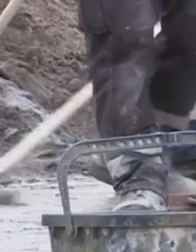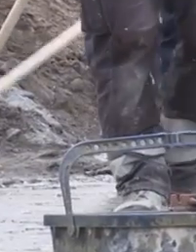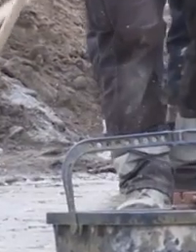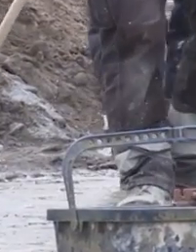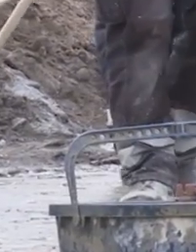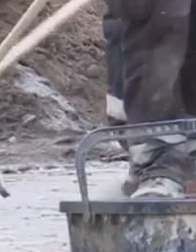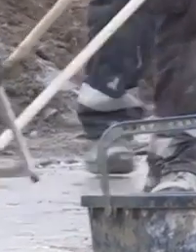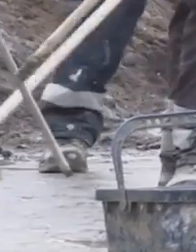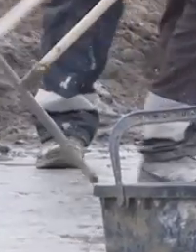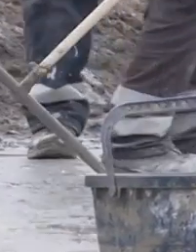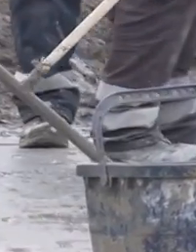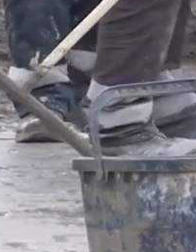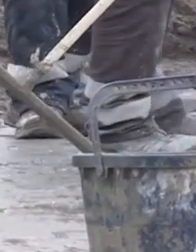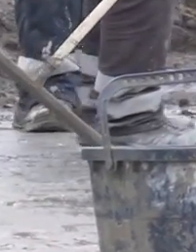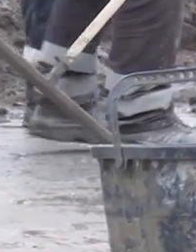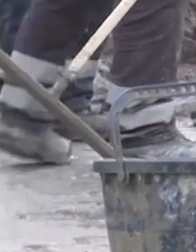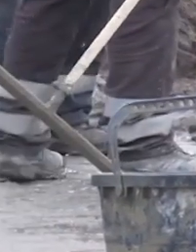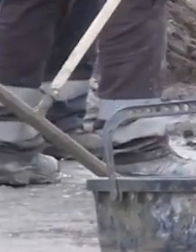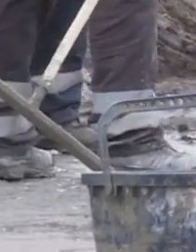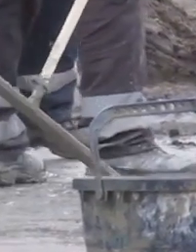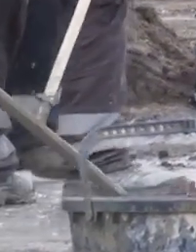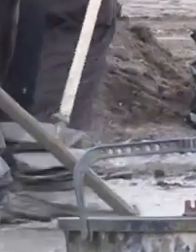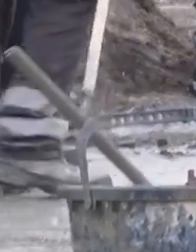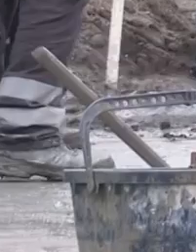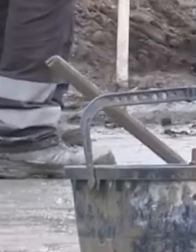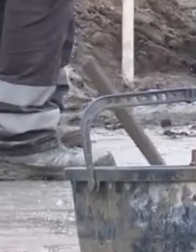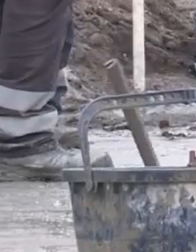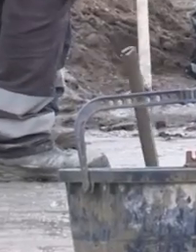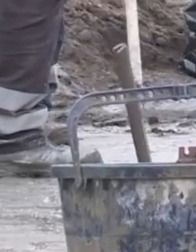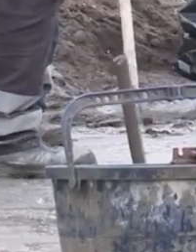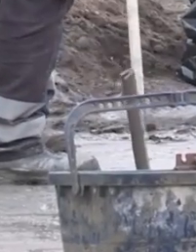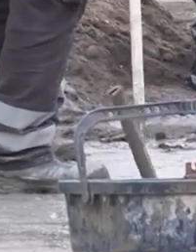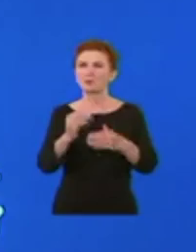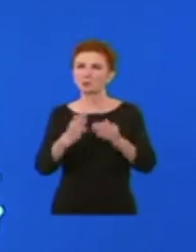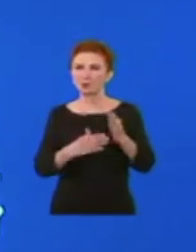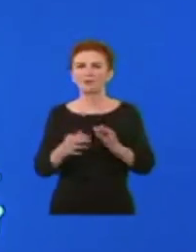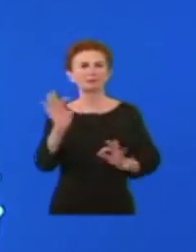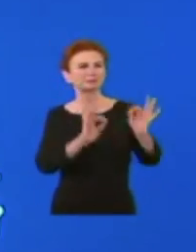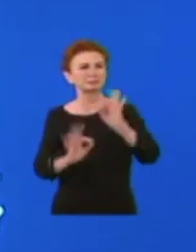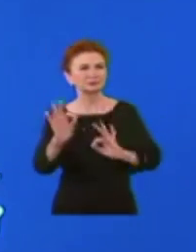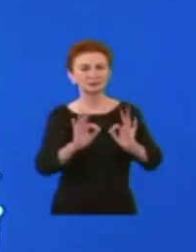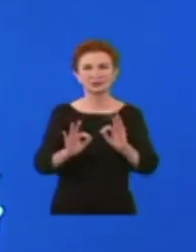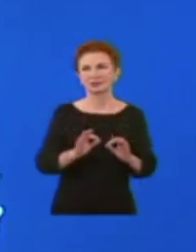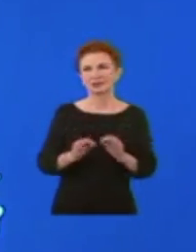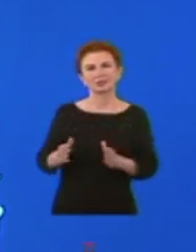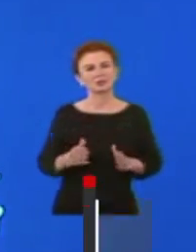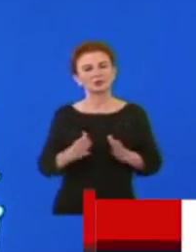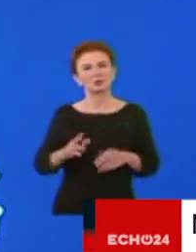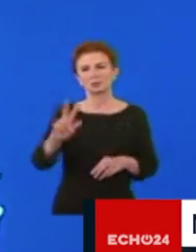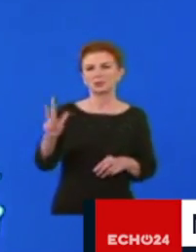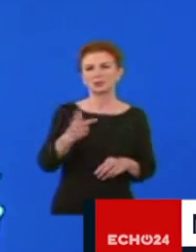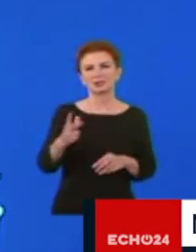powiatowych oraz realizacja tych zadań mają być impulsem do rozwoju dla samorządów, ale także małych i średnich firm. Fundusz Dróg Samorządowych